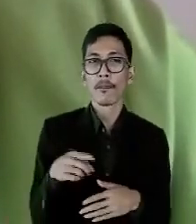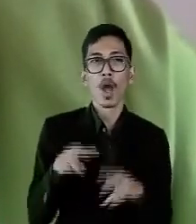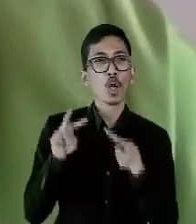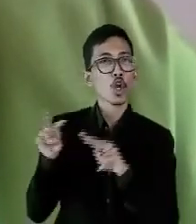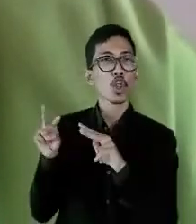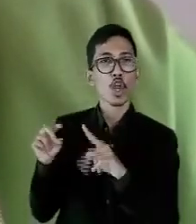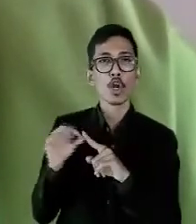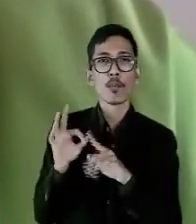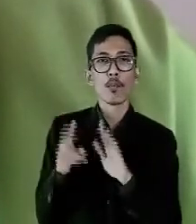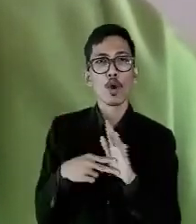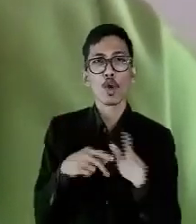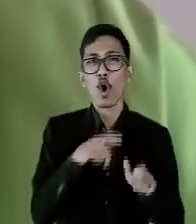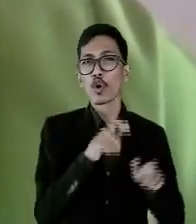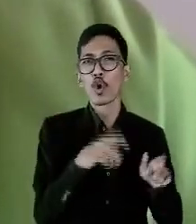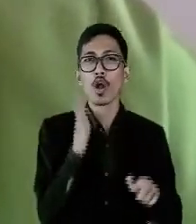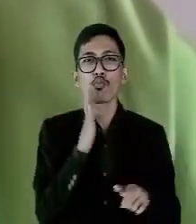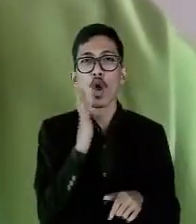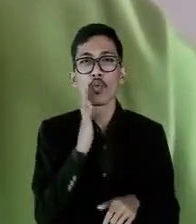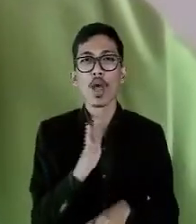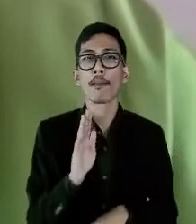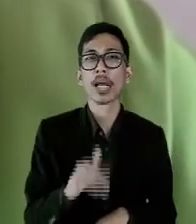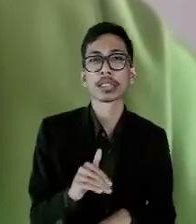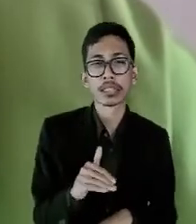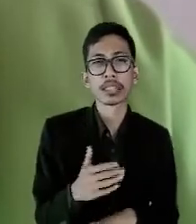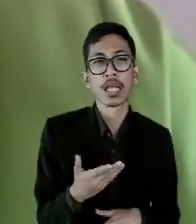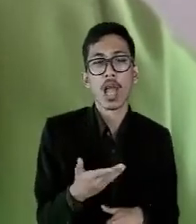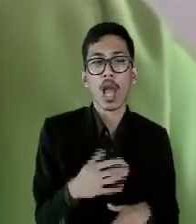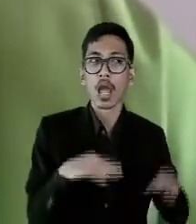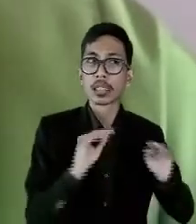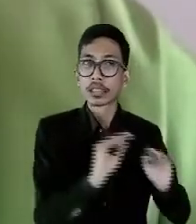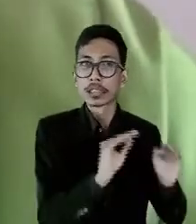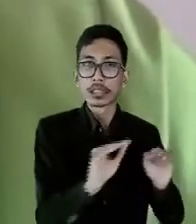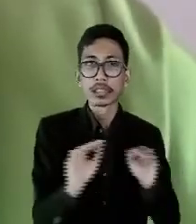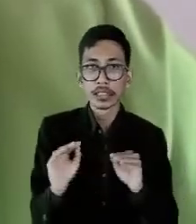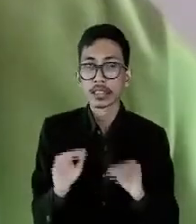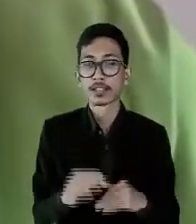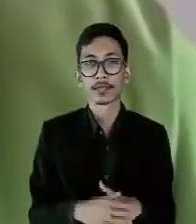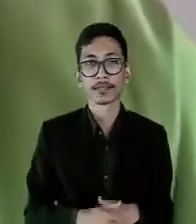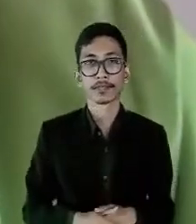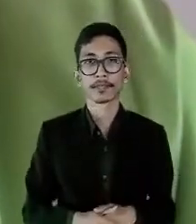tentunya prokes tadi yang menggunakan masker tadi ya.